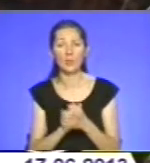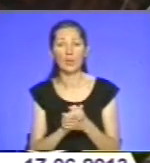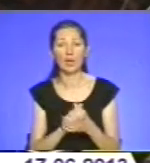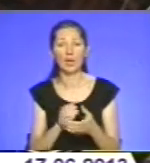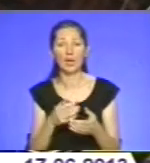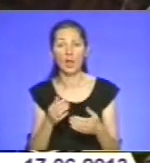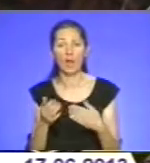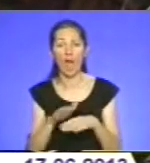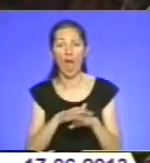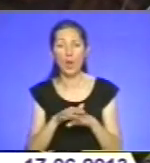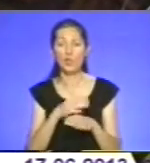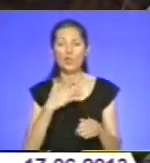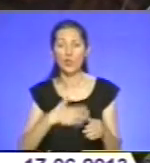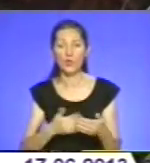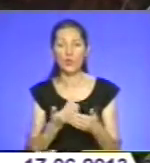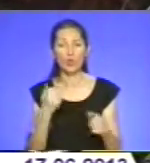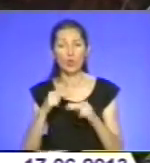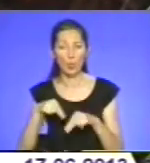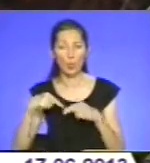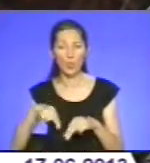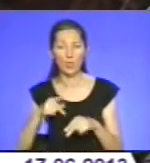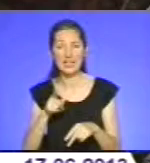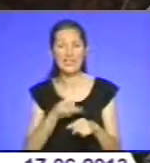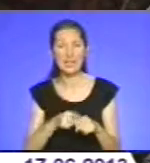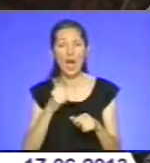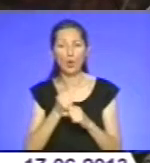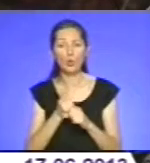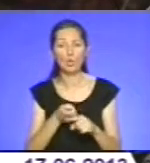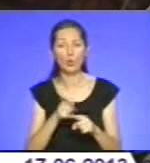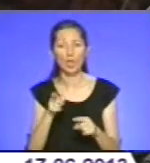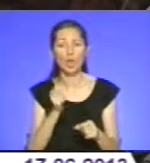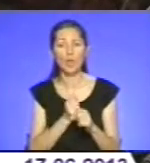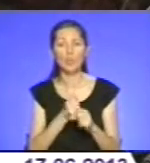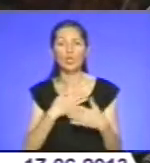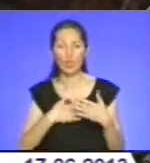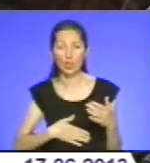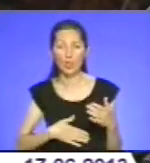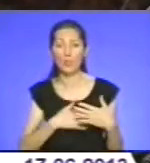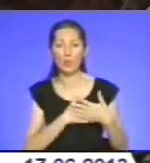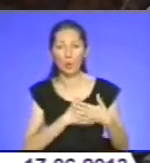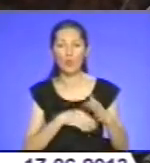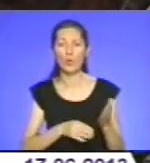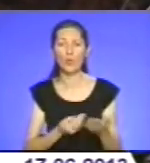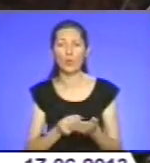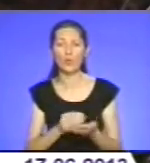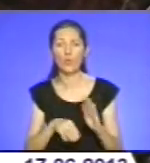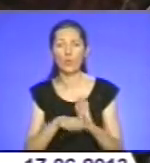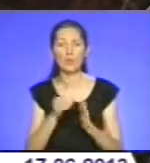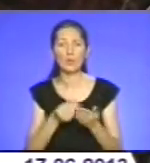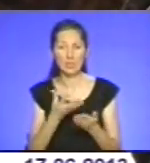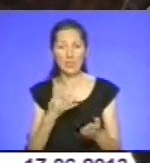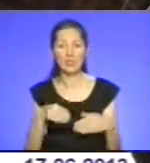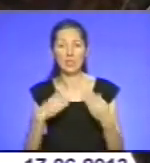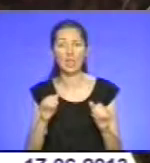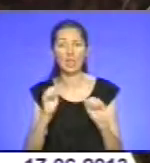задоволення від роботи, тому що та робота, яку ти робиш з задоволенням, з любов'ю, вона високо і цінується, і дає можливість цього